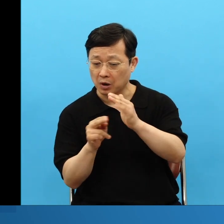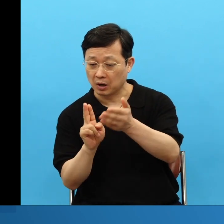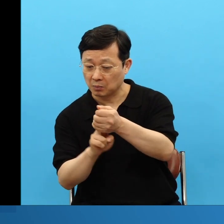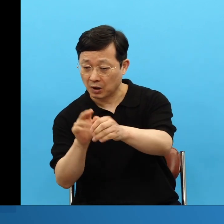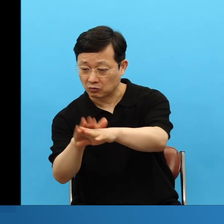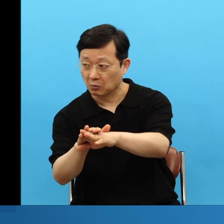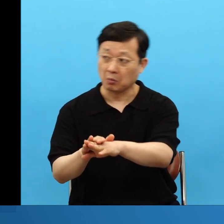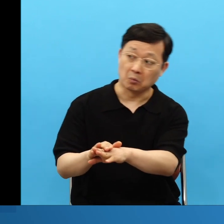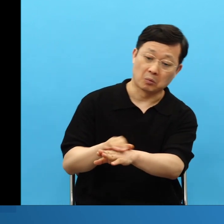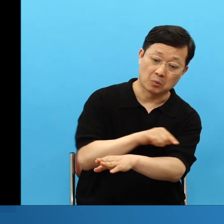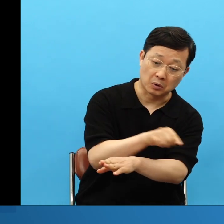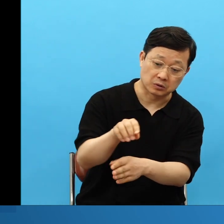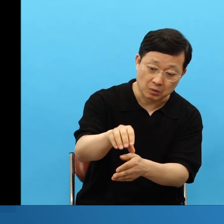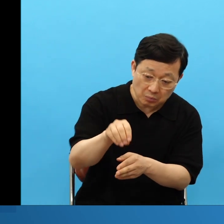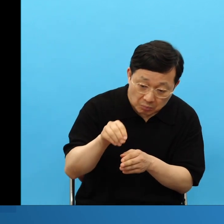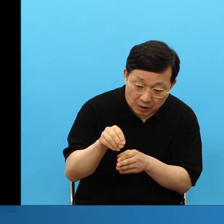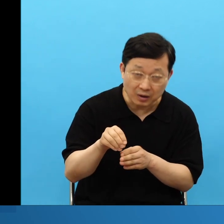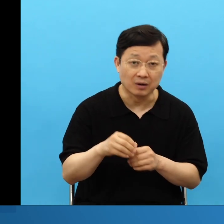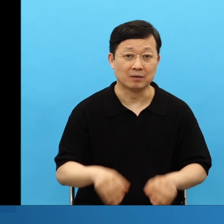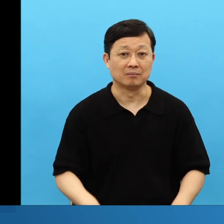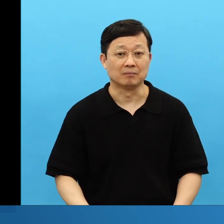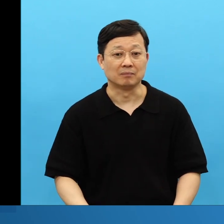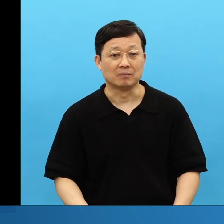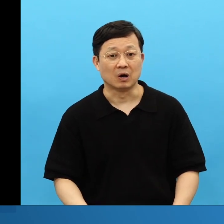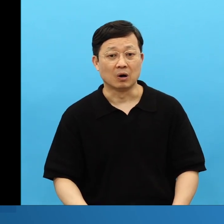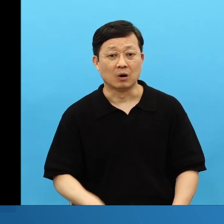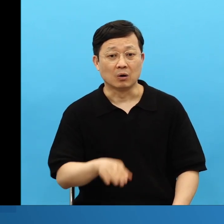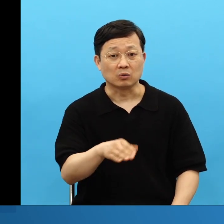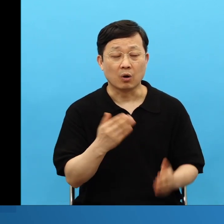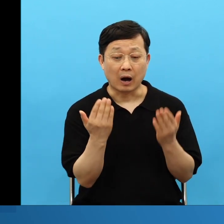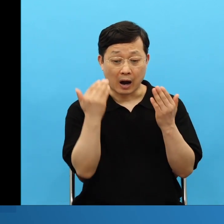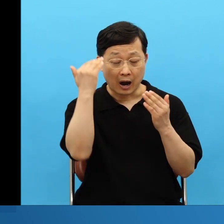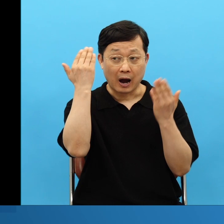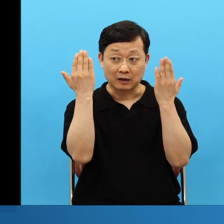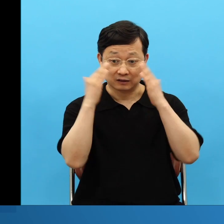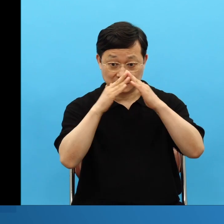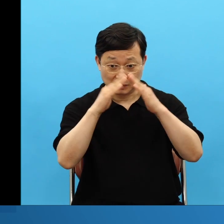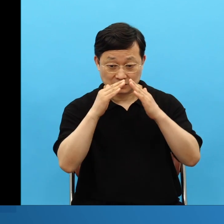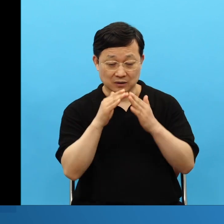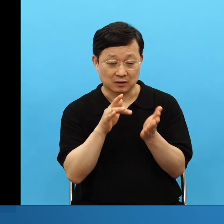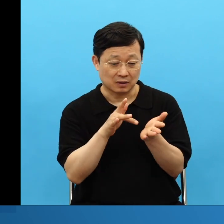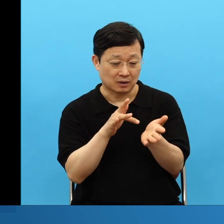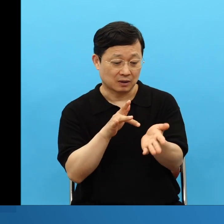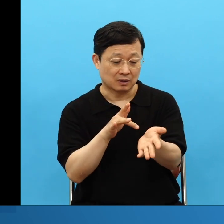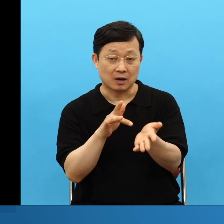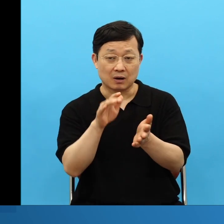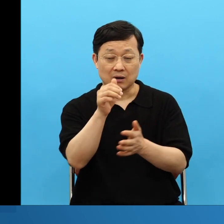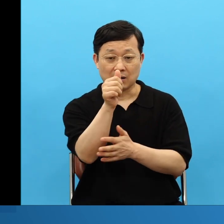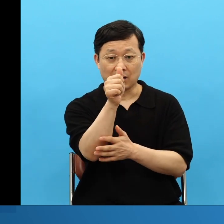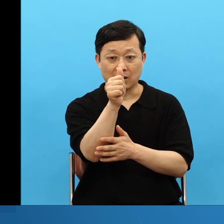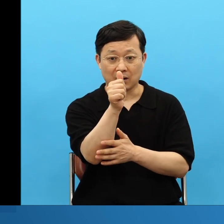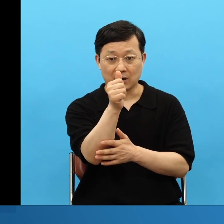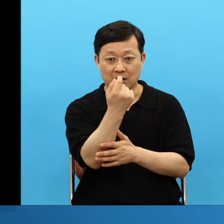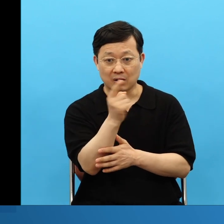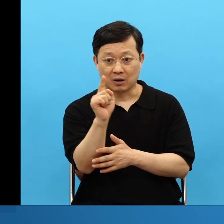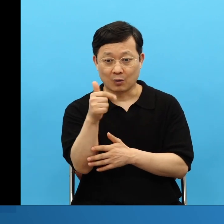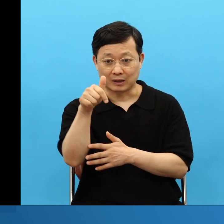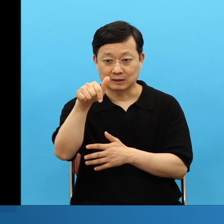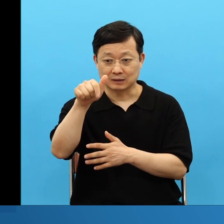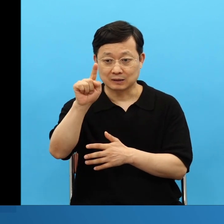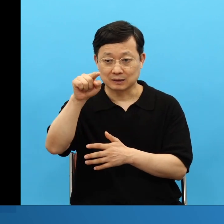완전. 또 얼마 전에는 집에서 환각버섯 키우다 걸린 애도 있었잖아. 와, 환각버섯? 별걸 다